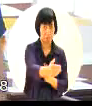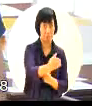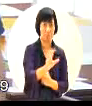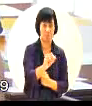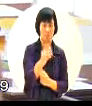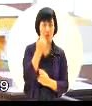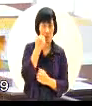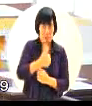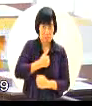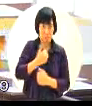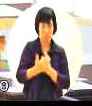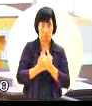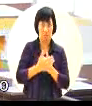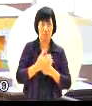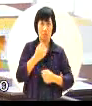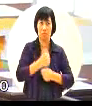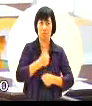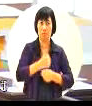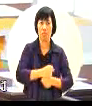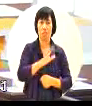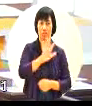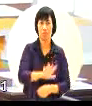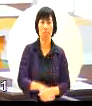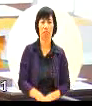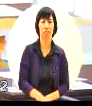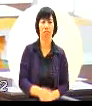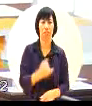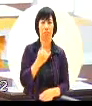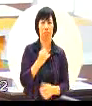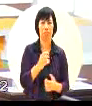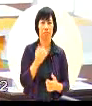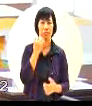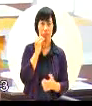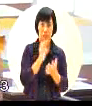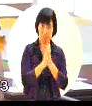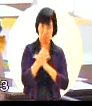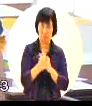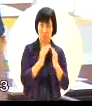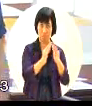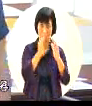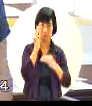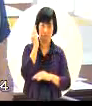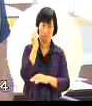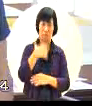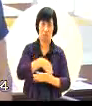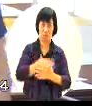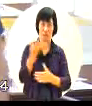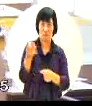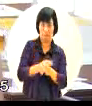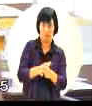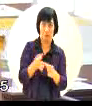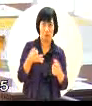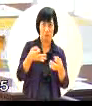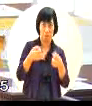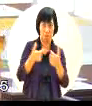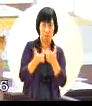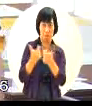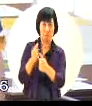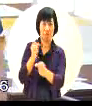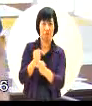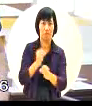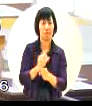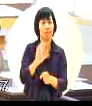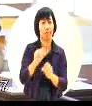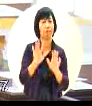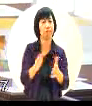给咱做，是不是有给咱？市府是不是有配合款啊？要来给伊完成，但只请教咱责